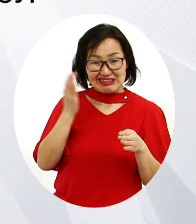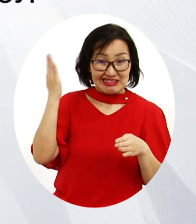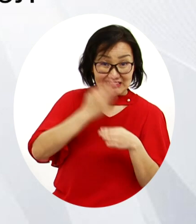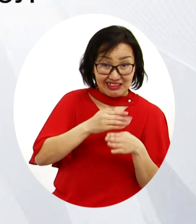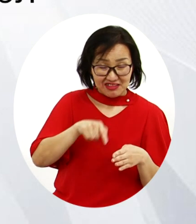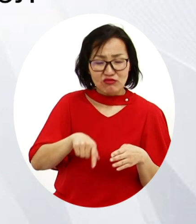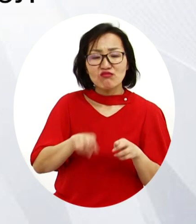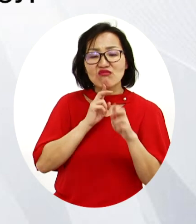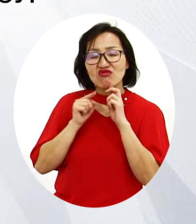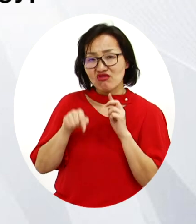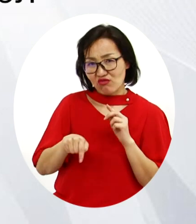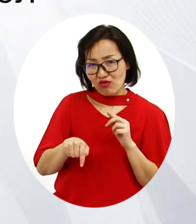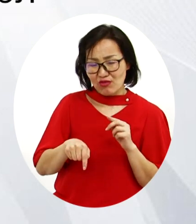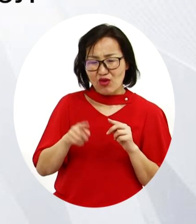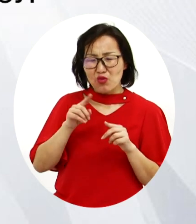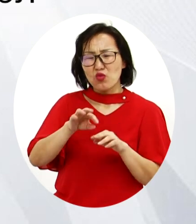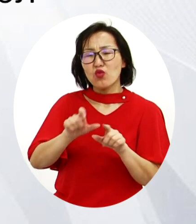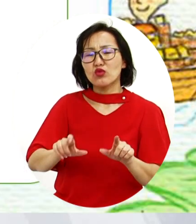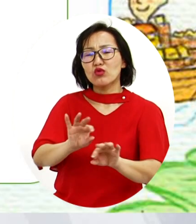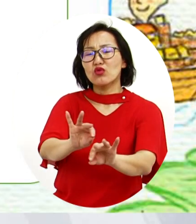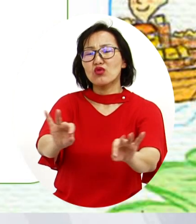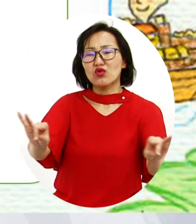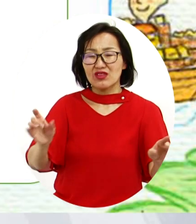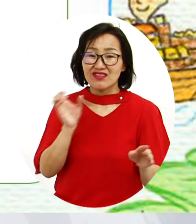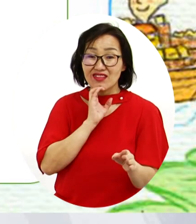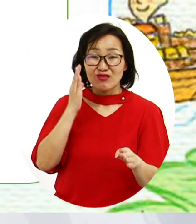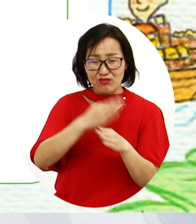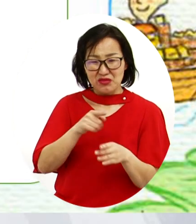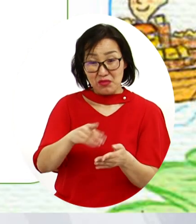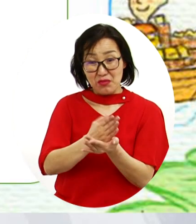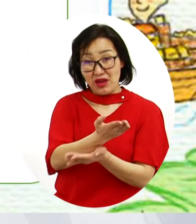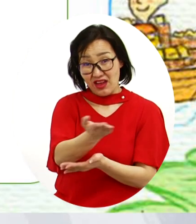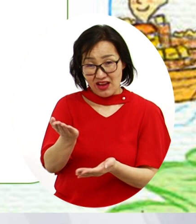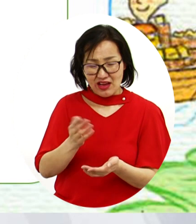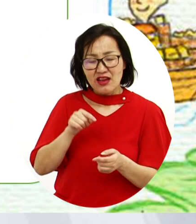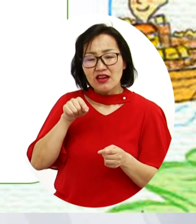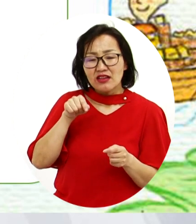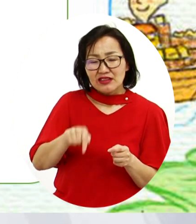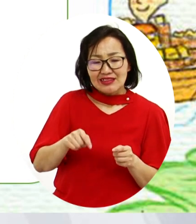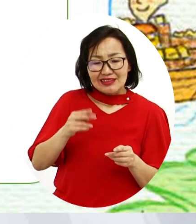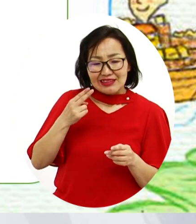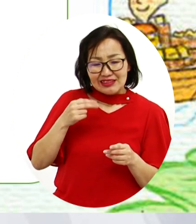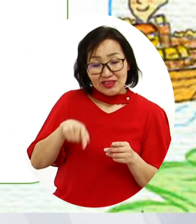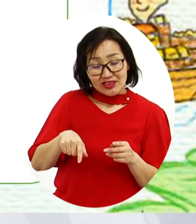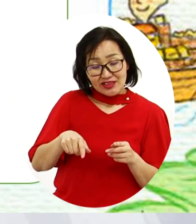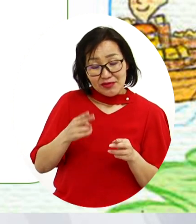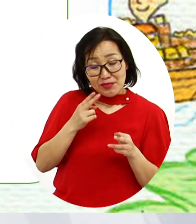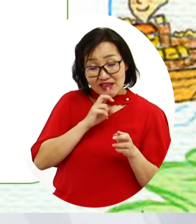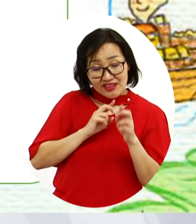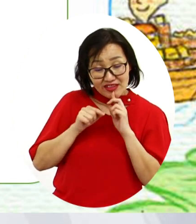бүрт янз бүрийн бэрхшээл байнга тулгардаг. Дээрх үйлсийг бэрхшээл гэж бодъё. Дараах өгүүлбэрүүдийг